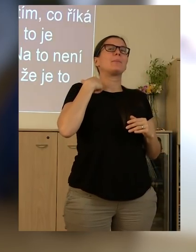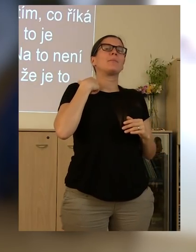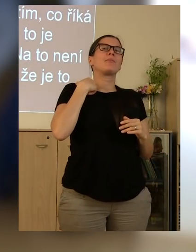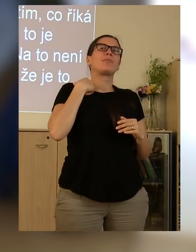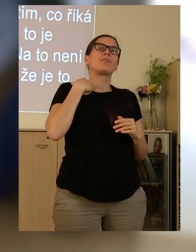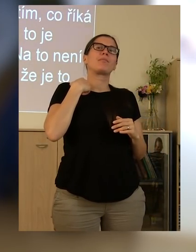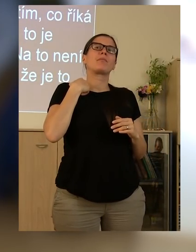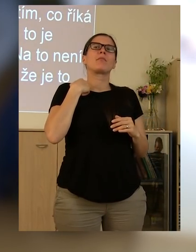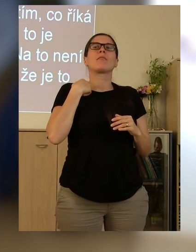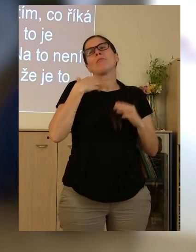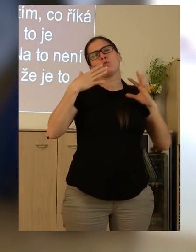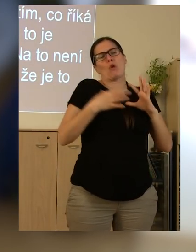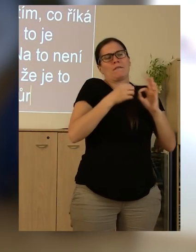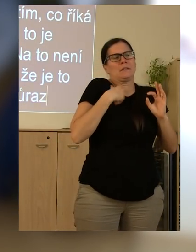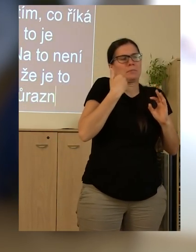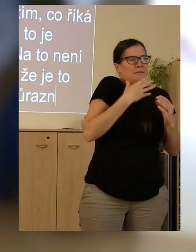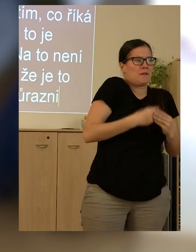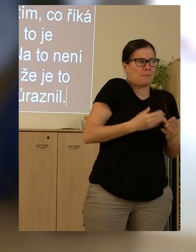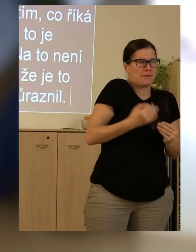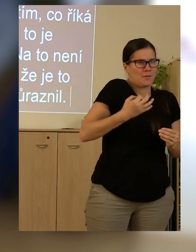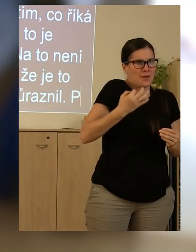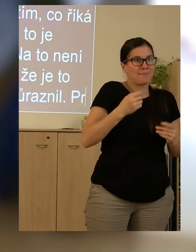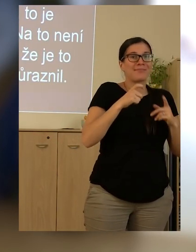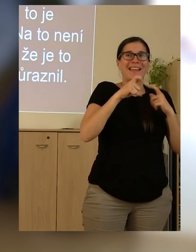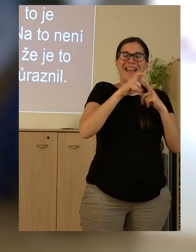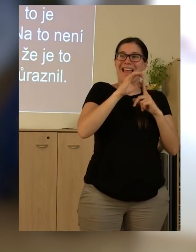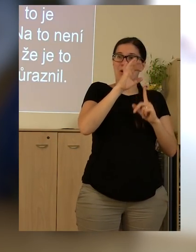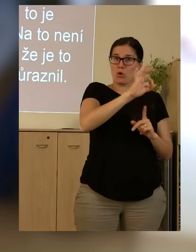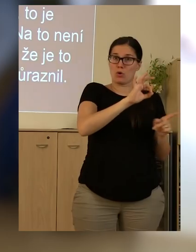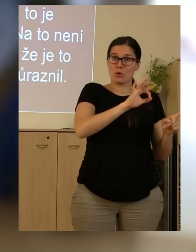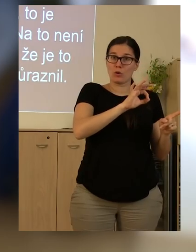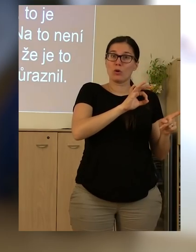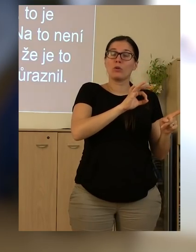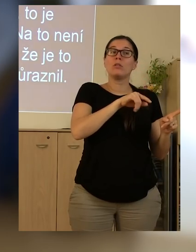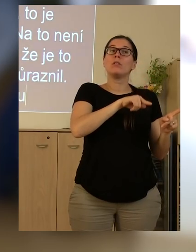jsem zdůraznil. Primárně ego musí připustit,